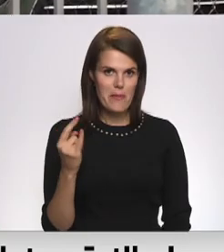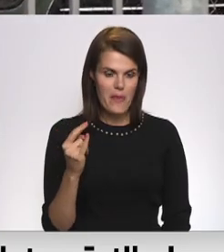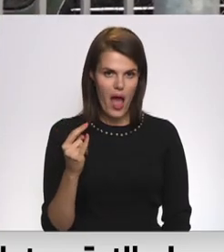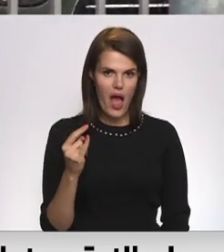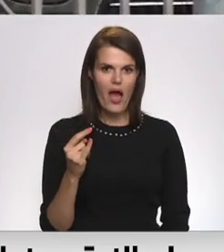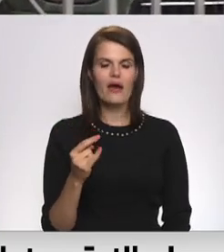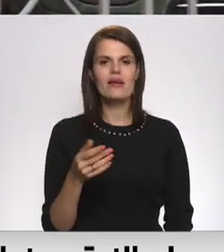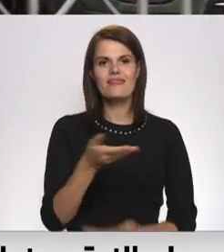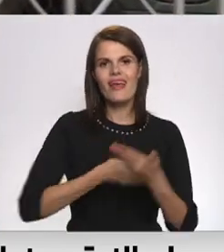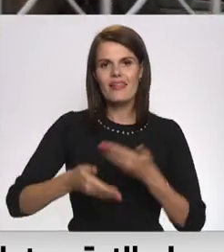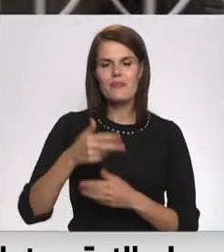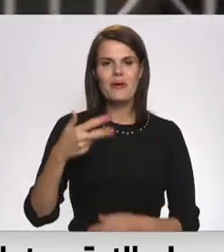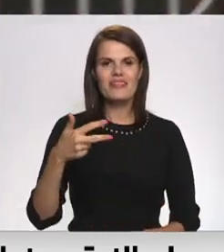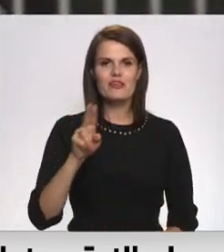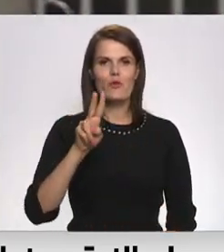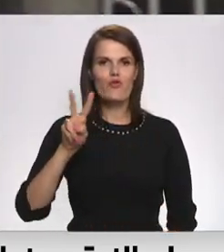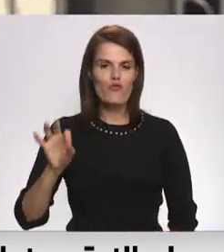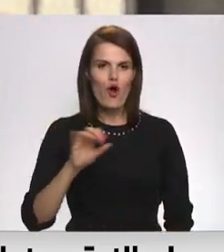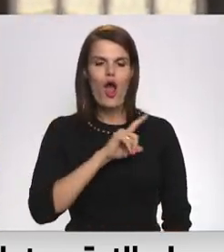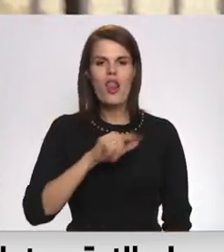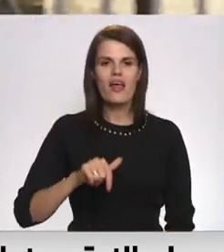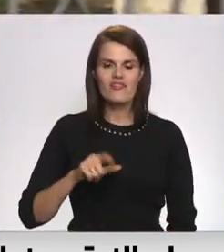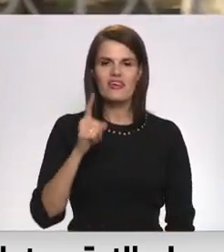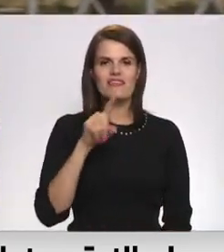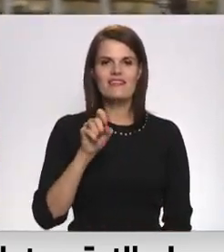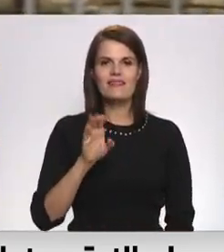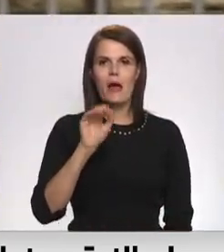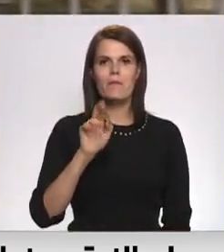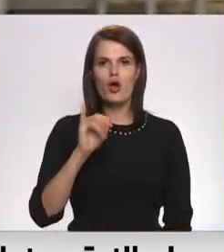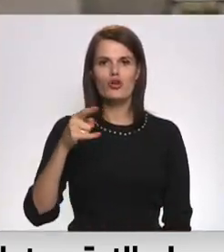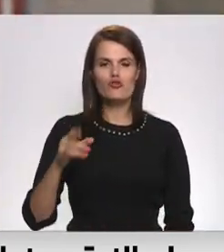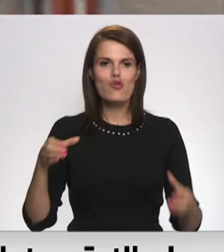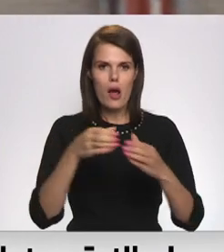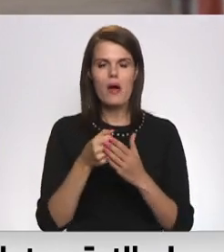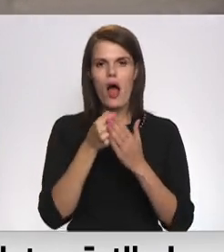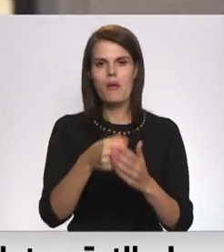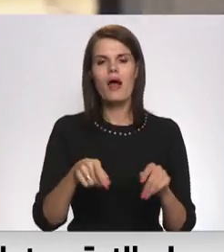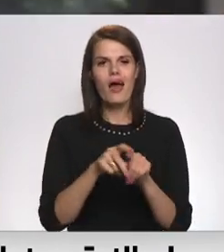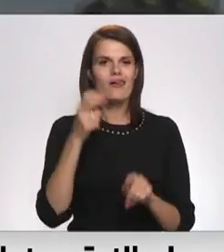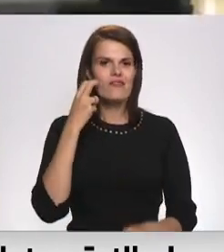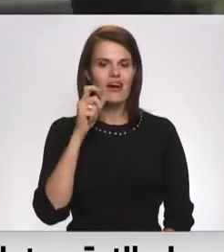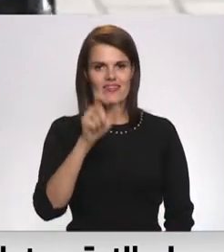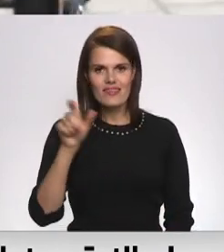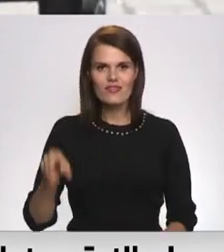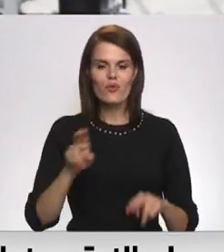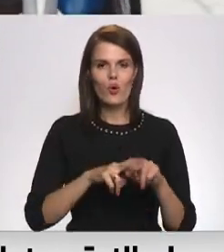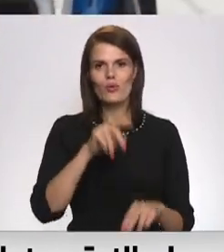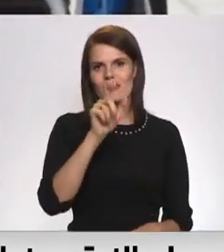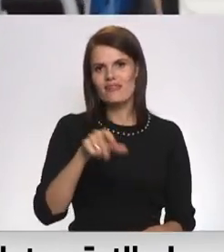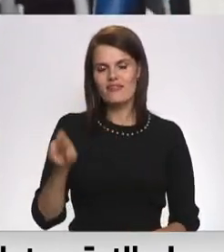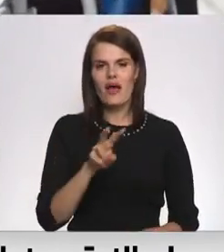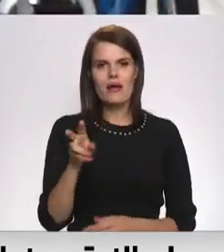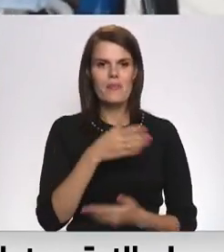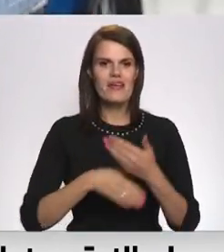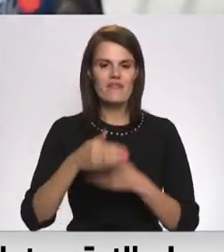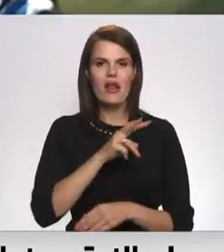reģionālajām nevalstiskajām organizācijām Latvijas samariešu apvienība ar pārtiku atbalsta arī seniors un cilvēks ar invaliditāti. Tie ir cilvēki, kuriem